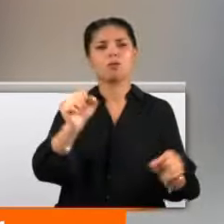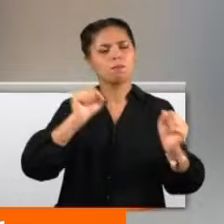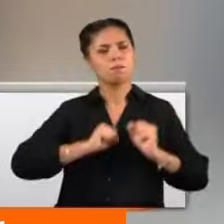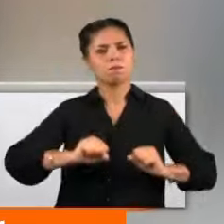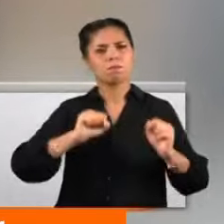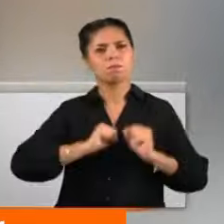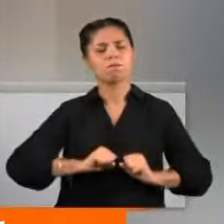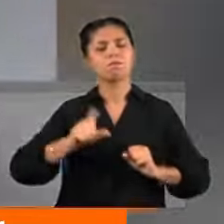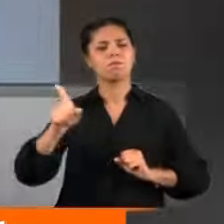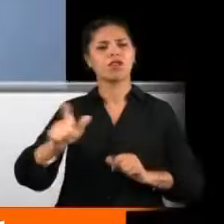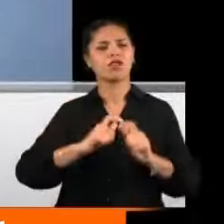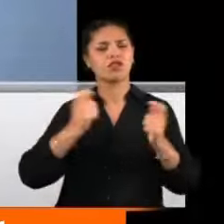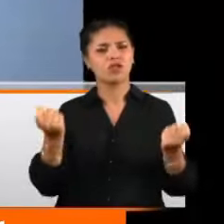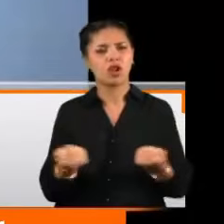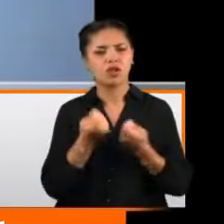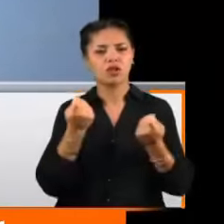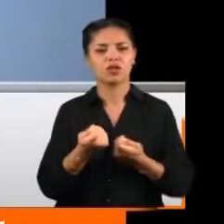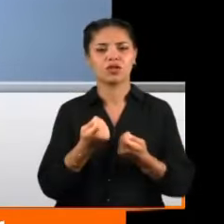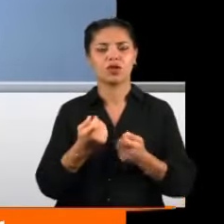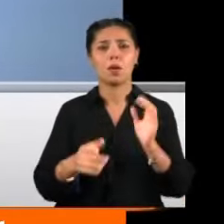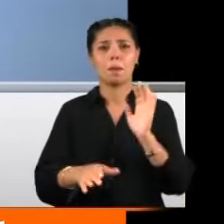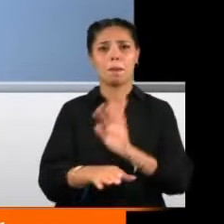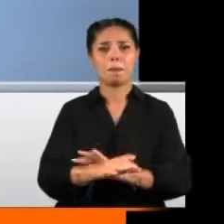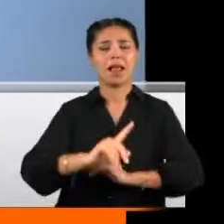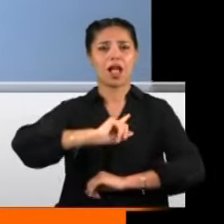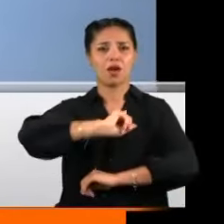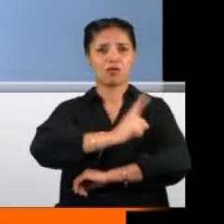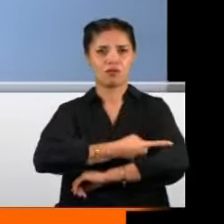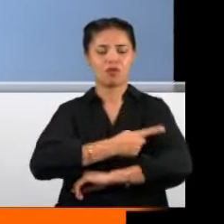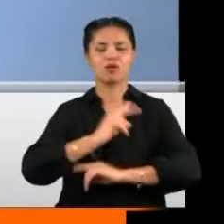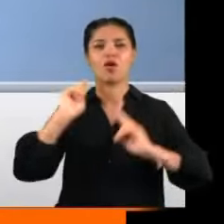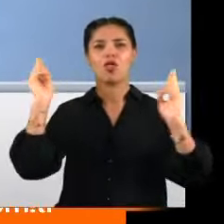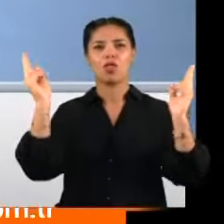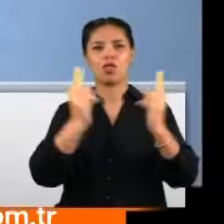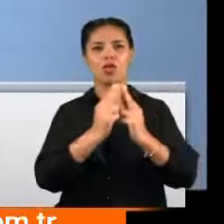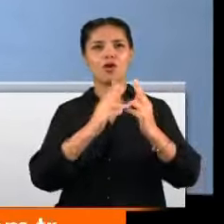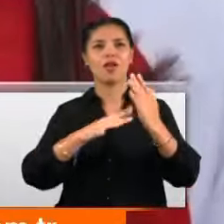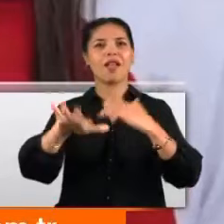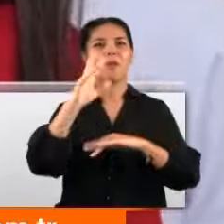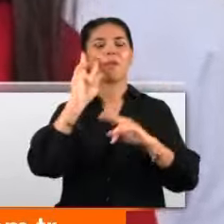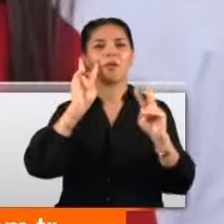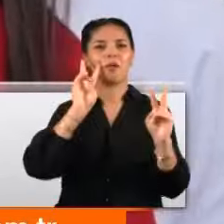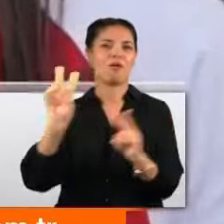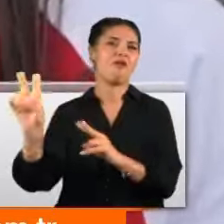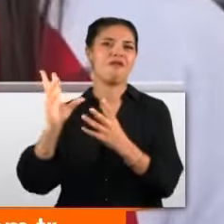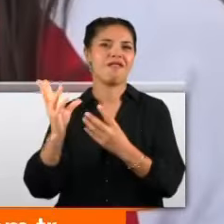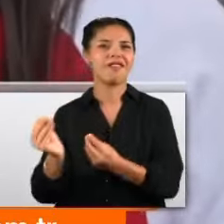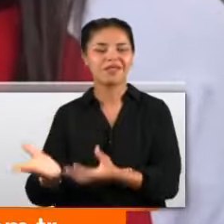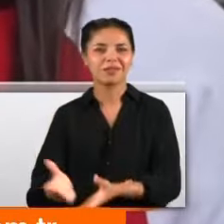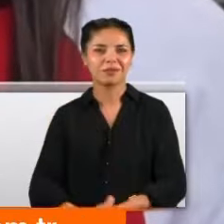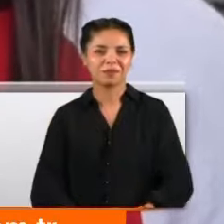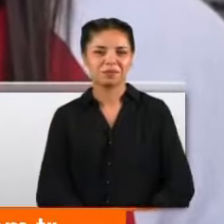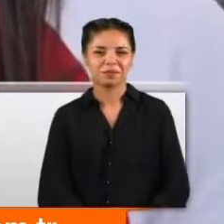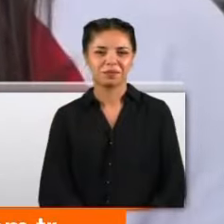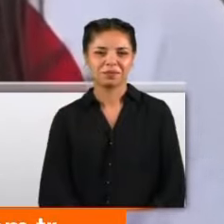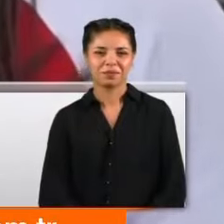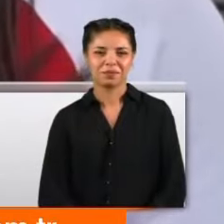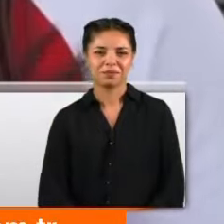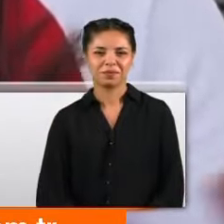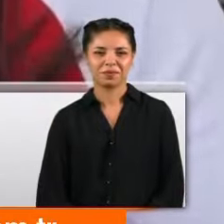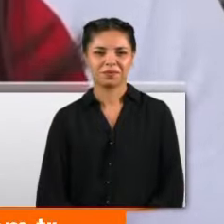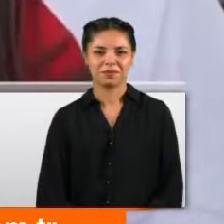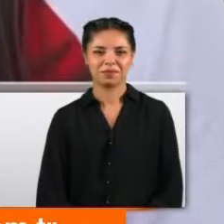azmetti, üzerine gitti, bileğinin gücüne güç kattı, dünyaya da bunu kanıtladı. Kasa indire kaldıra, işte çalışa çalışa falan, ben